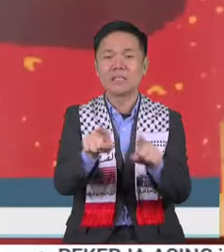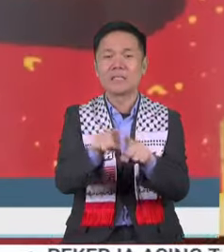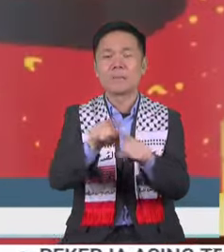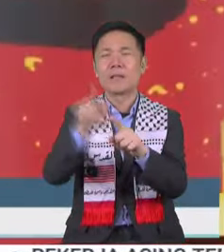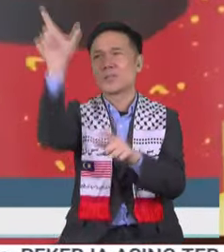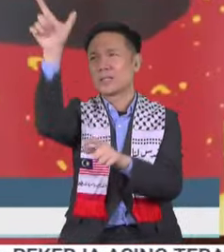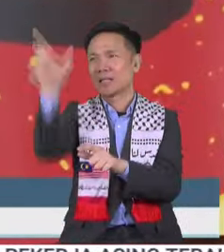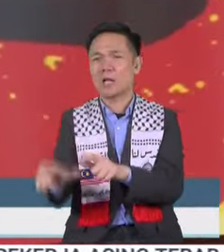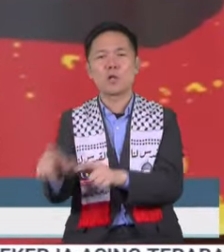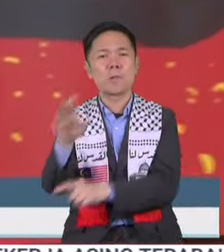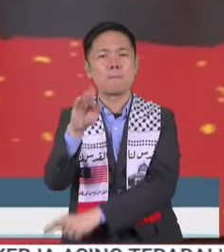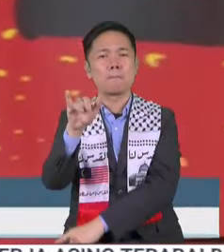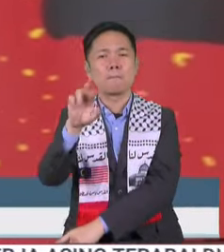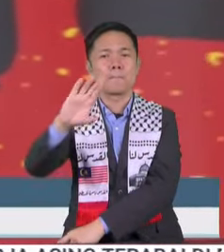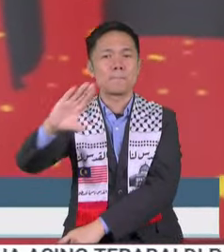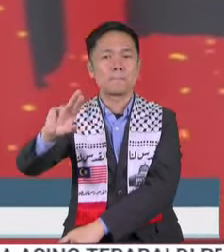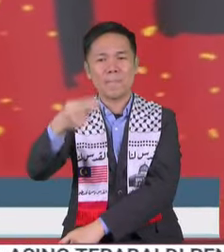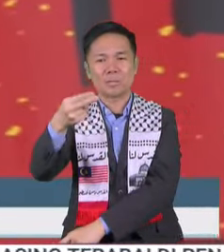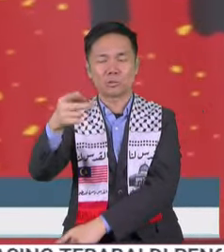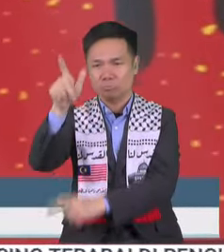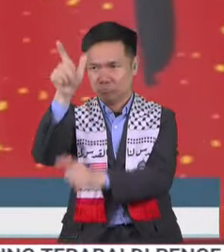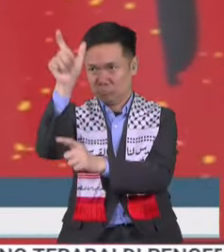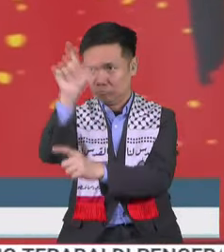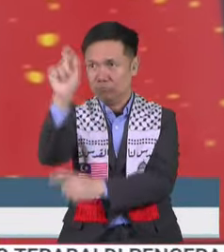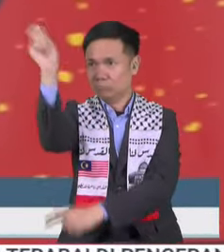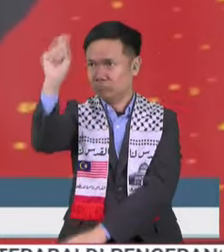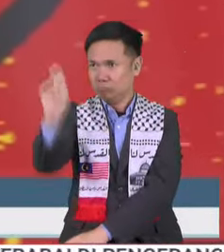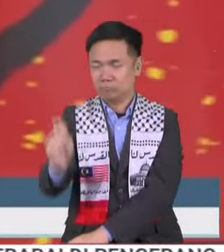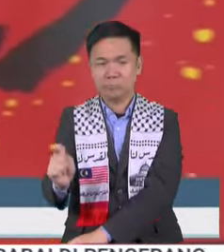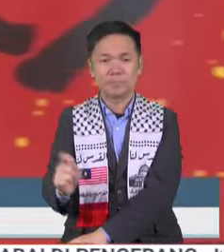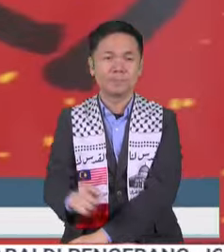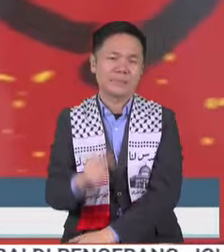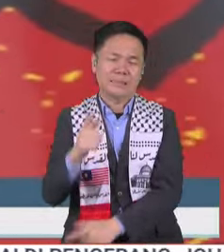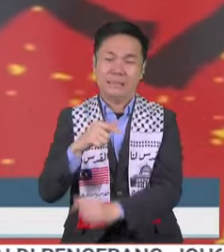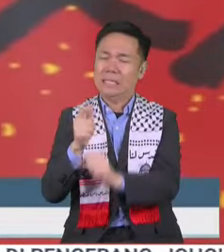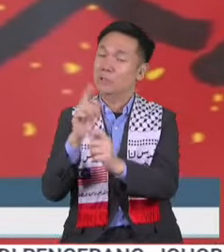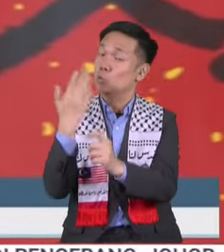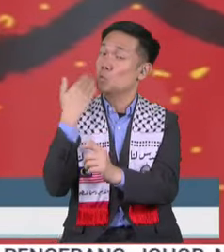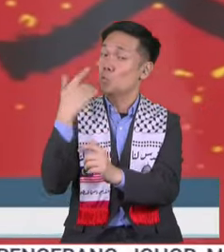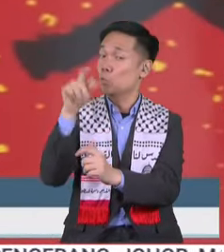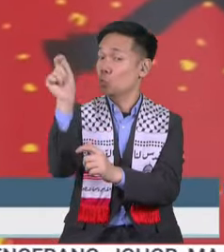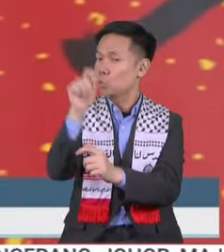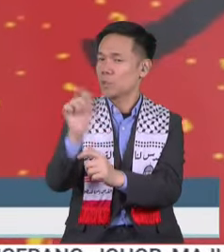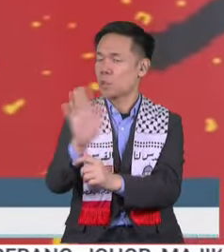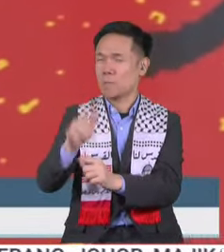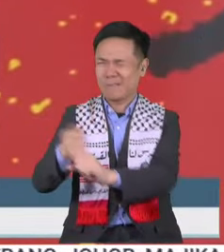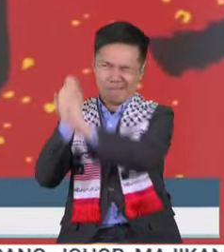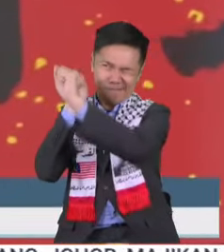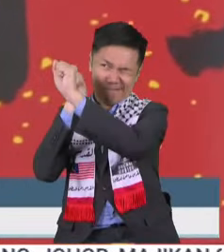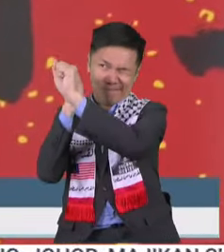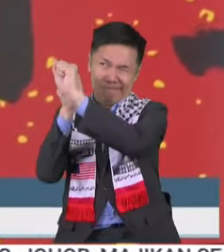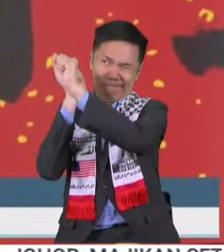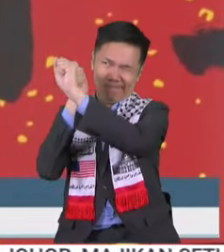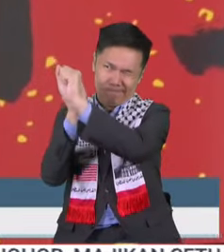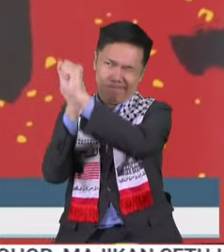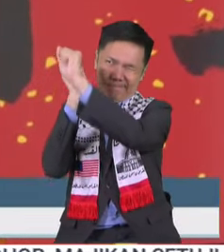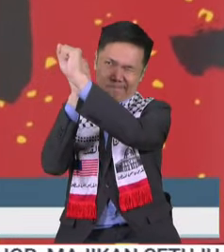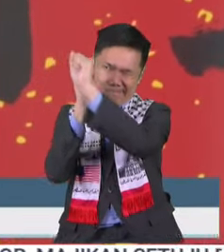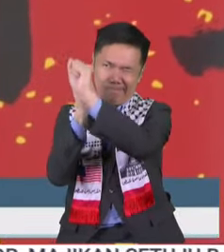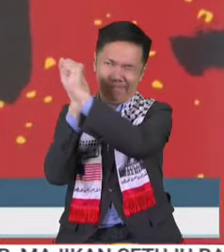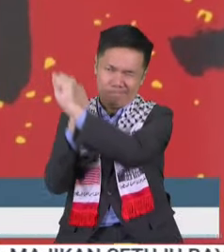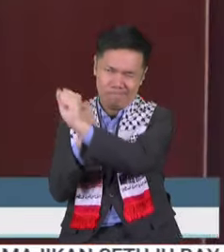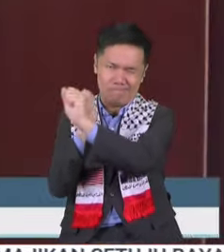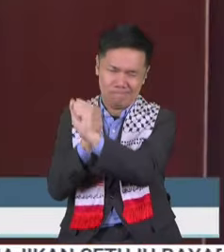wood. Dia tulis itu macam punya Chun Lian, pakai carving dulu. Jadi dia bilang